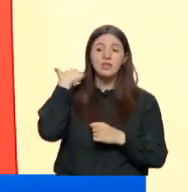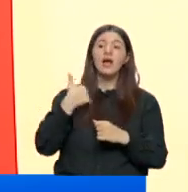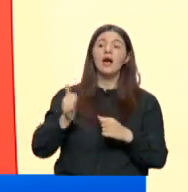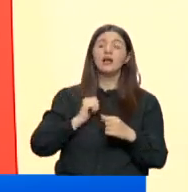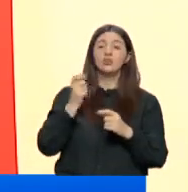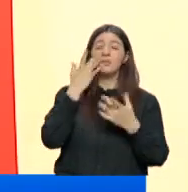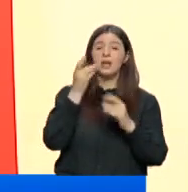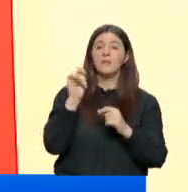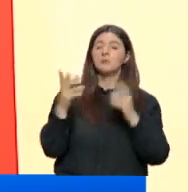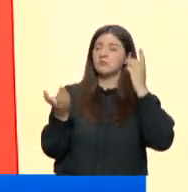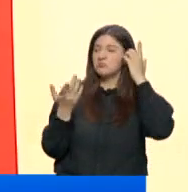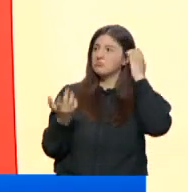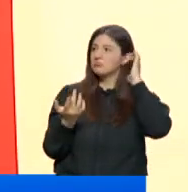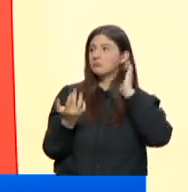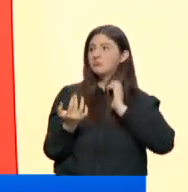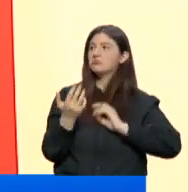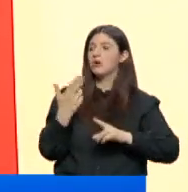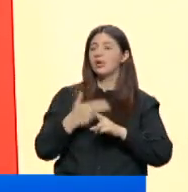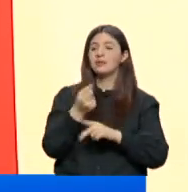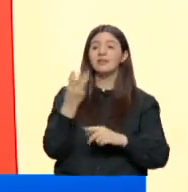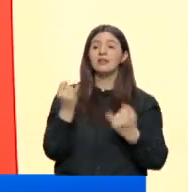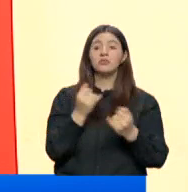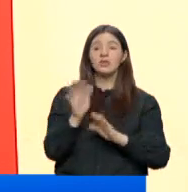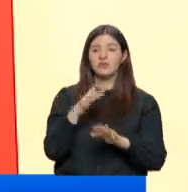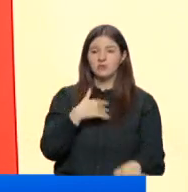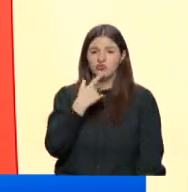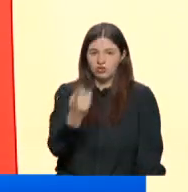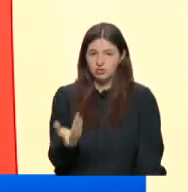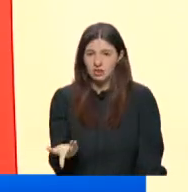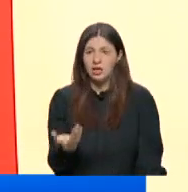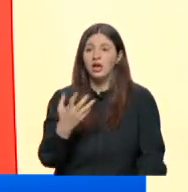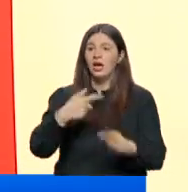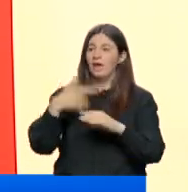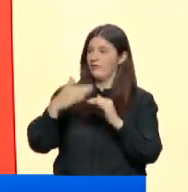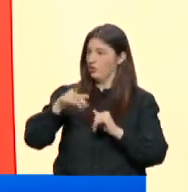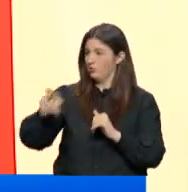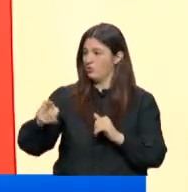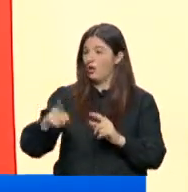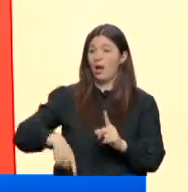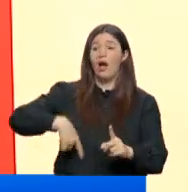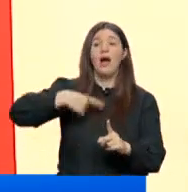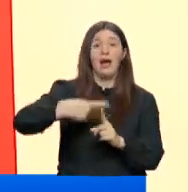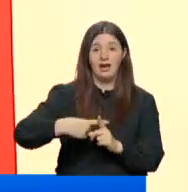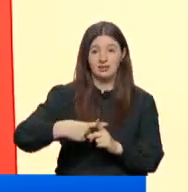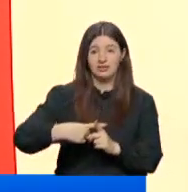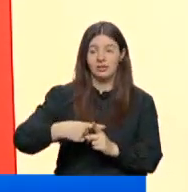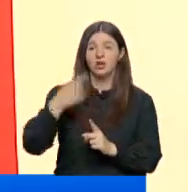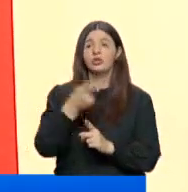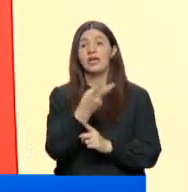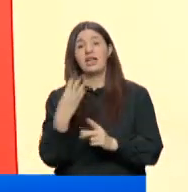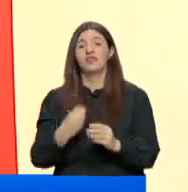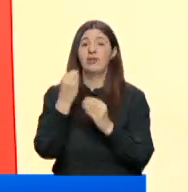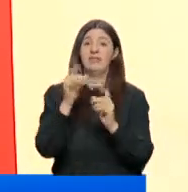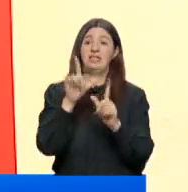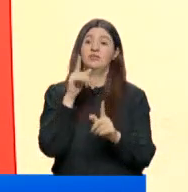ücret belirlenirken örneğin rakam tartışmak yerine diyoruz ki enflasyon artı yüzde kaç